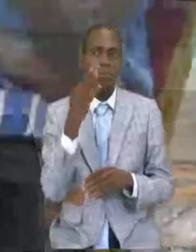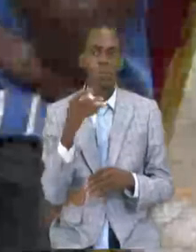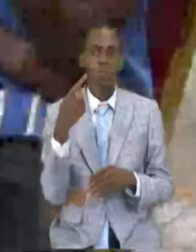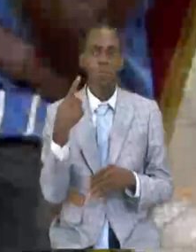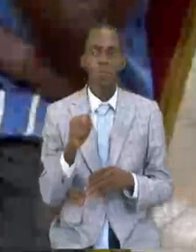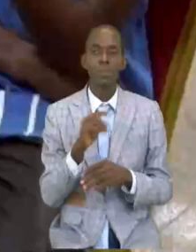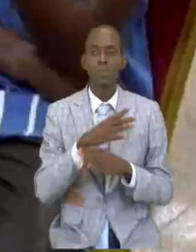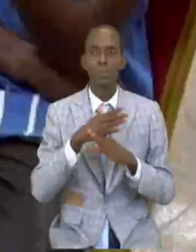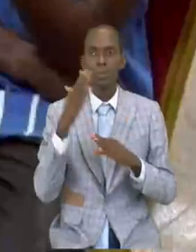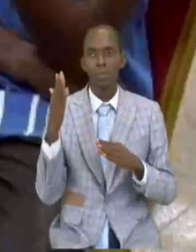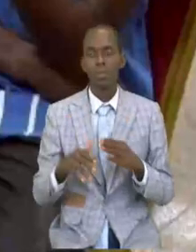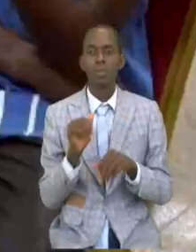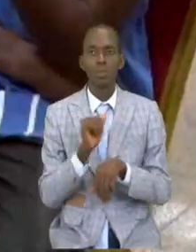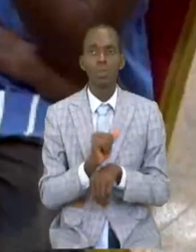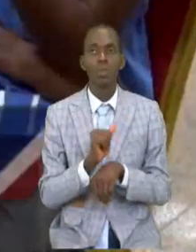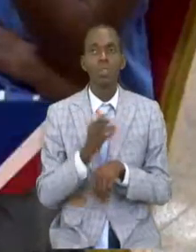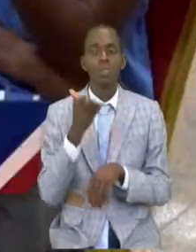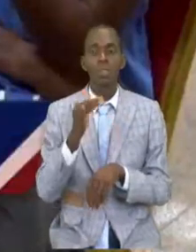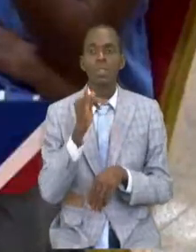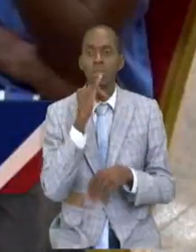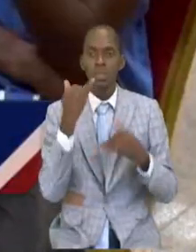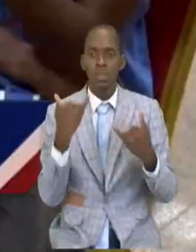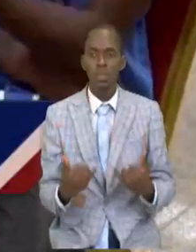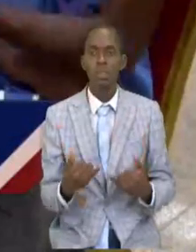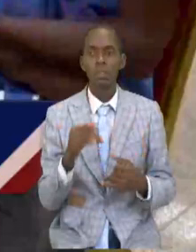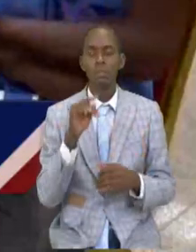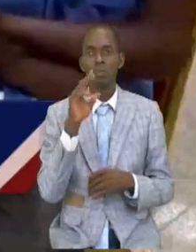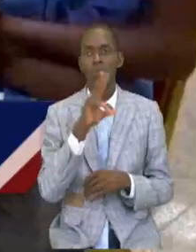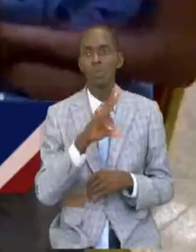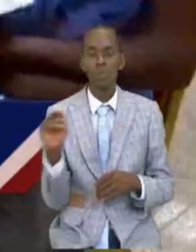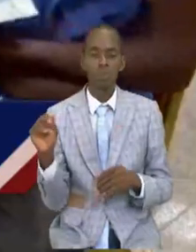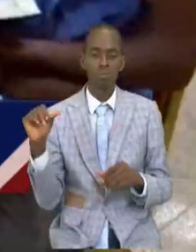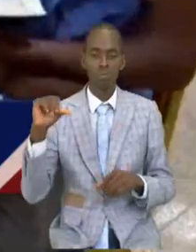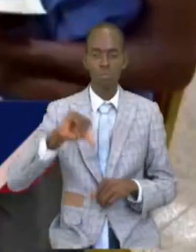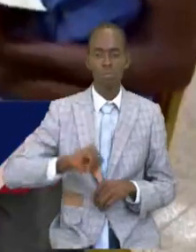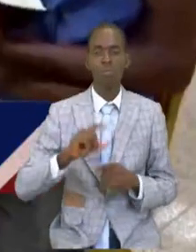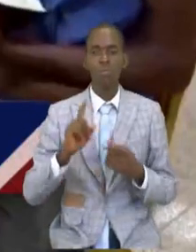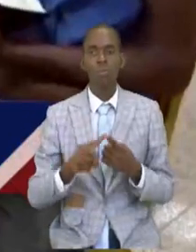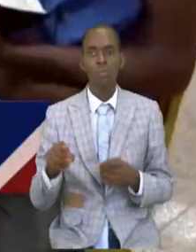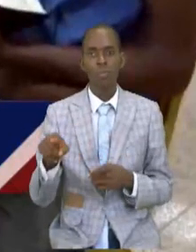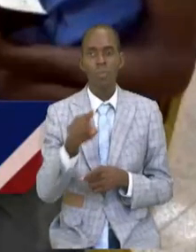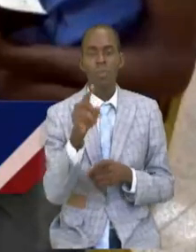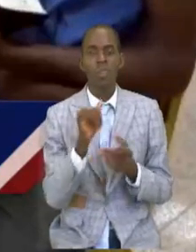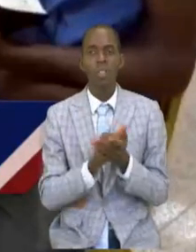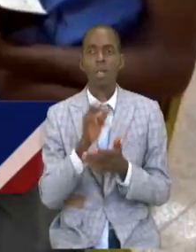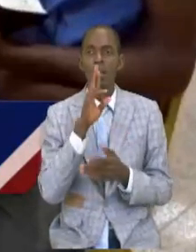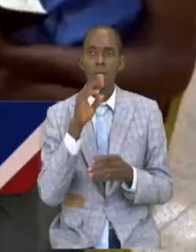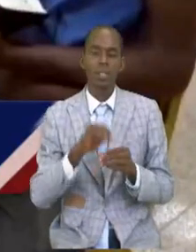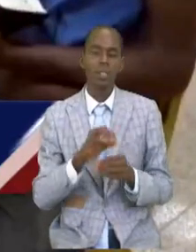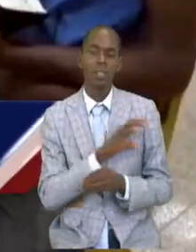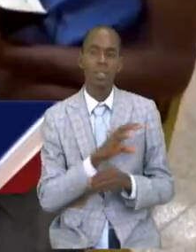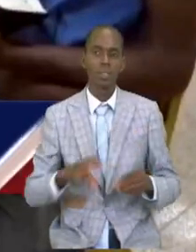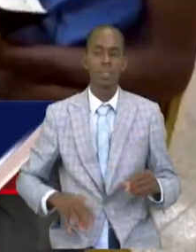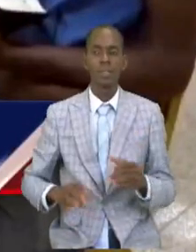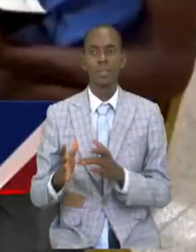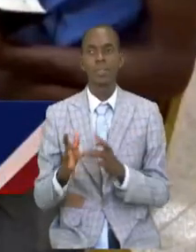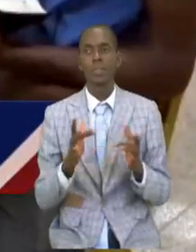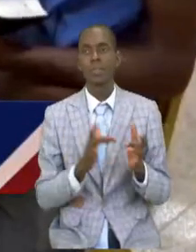son œuvre achevée, accomplie au calvaire, c'est-à-dire, il n'y a donc maintenant aucune